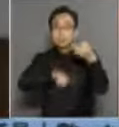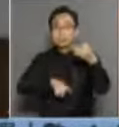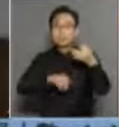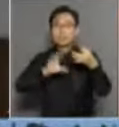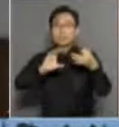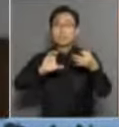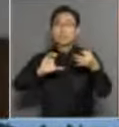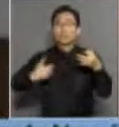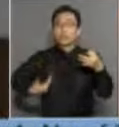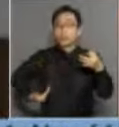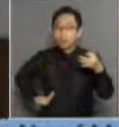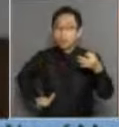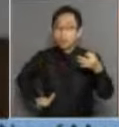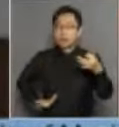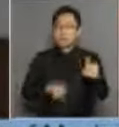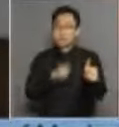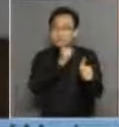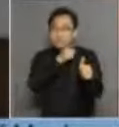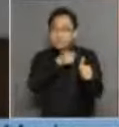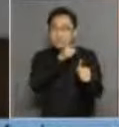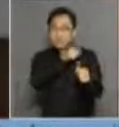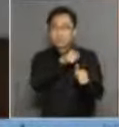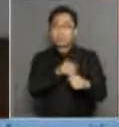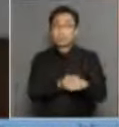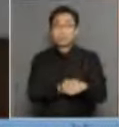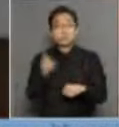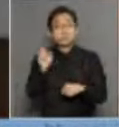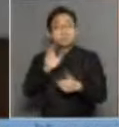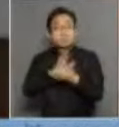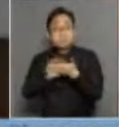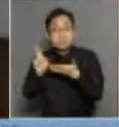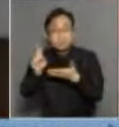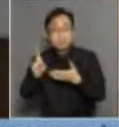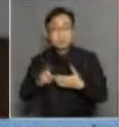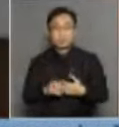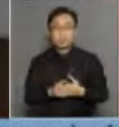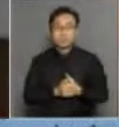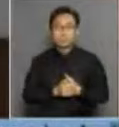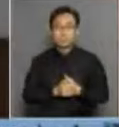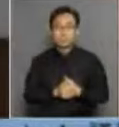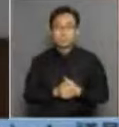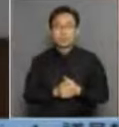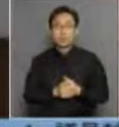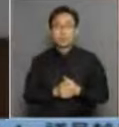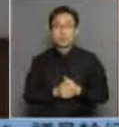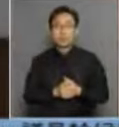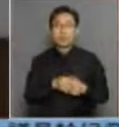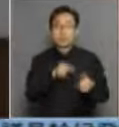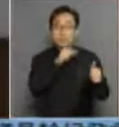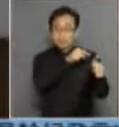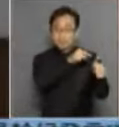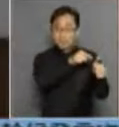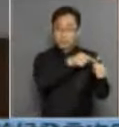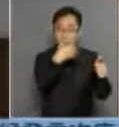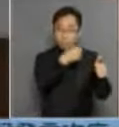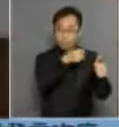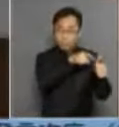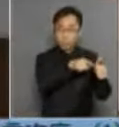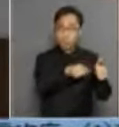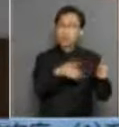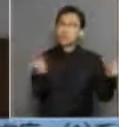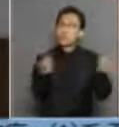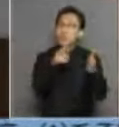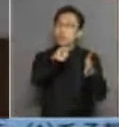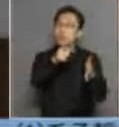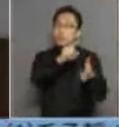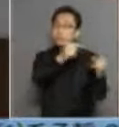批評呢個鄭宇華。他說什麼呢？鄭宇華當時說鼓勵市民置業就